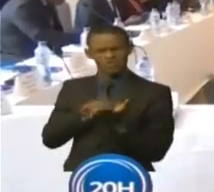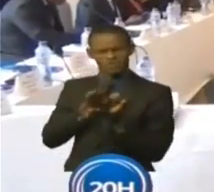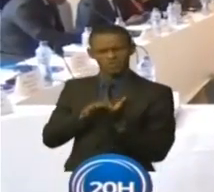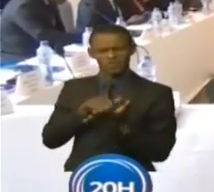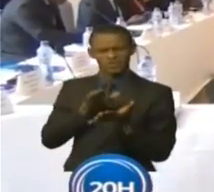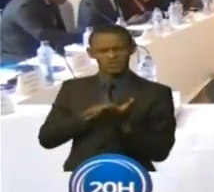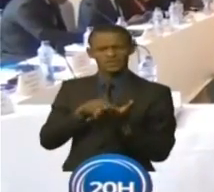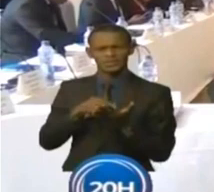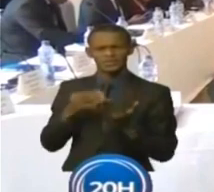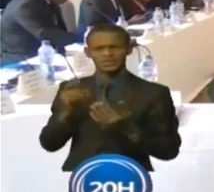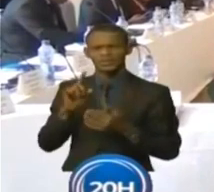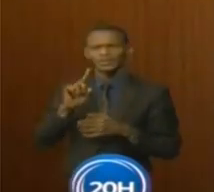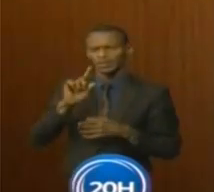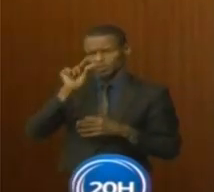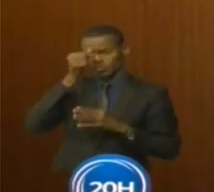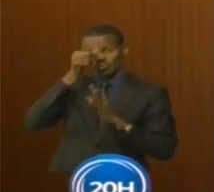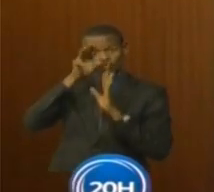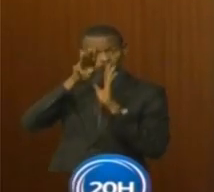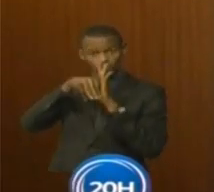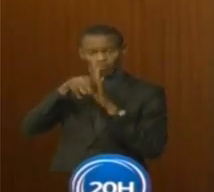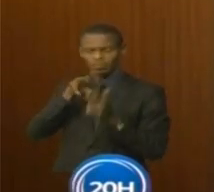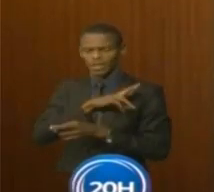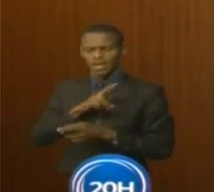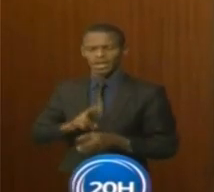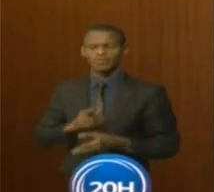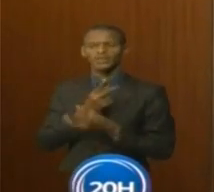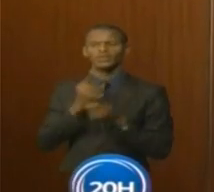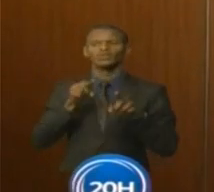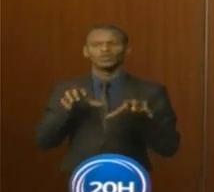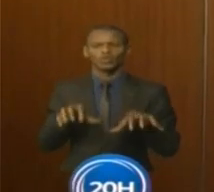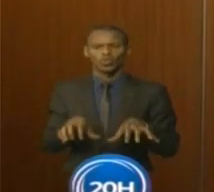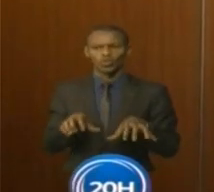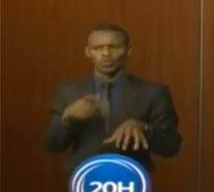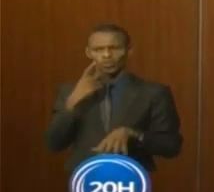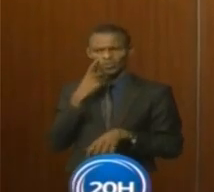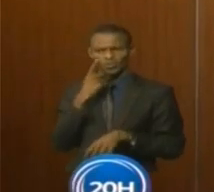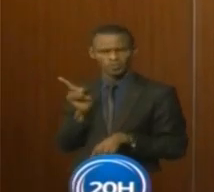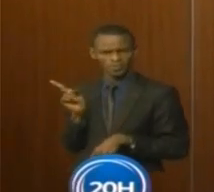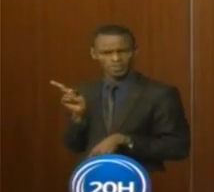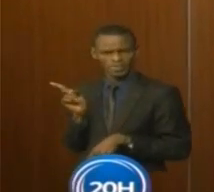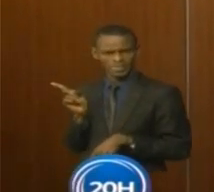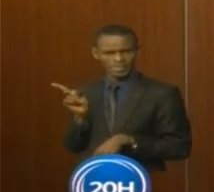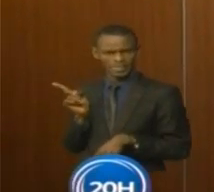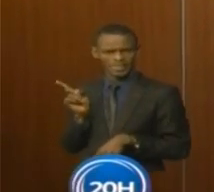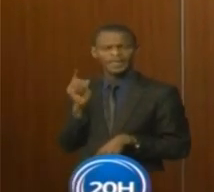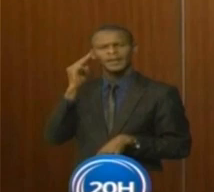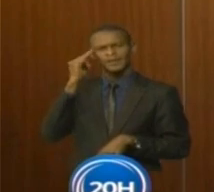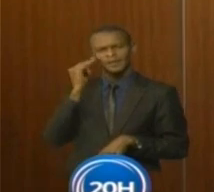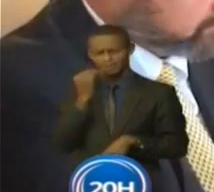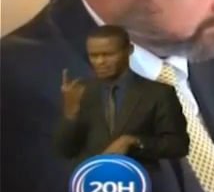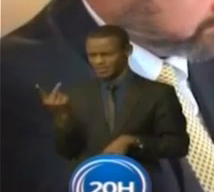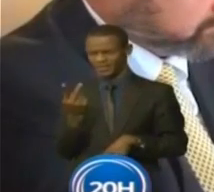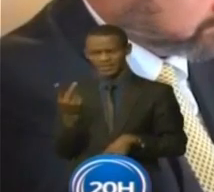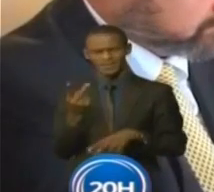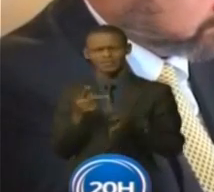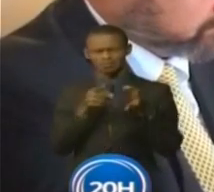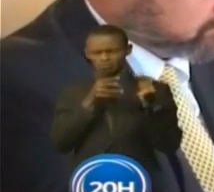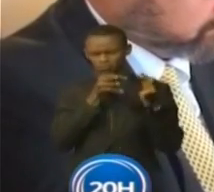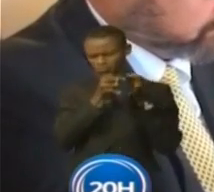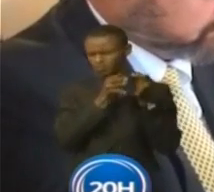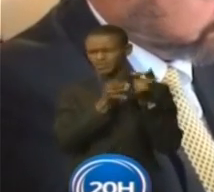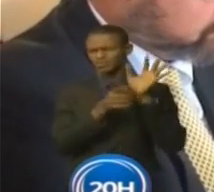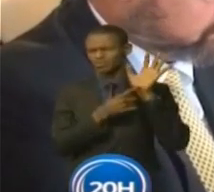bien décrit les exemples des défis. On a parlé de la numérisation des recettes, l'efficacité